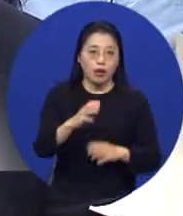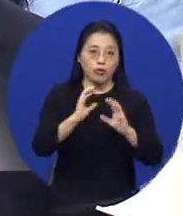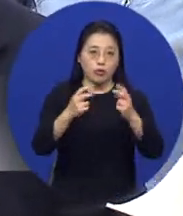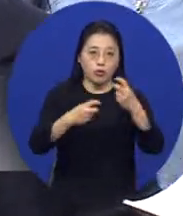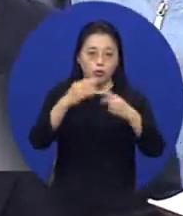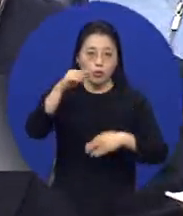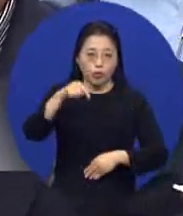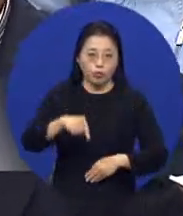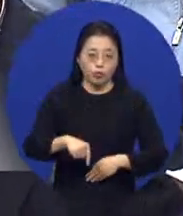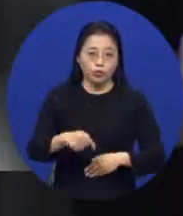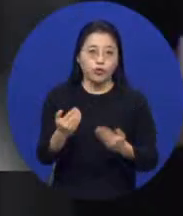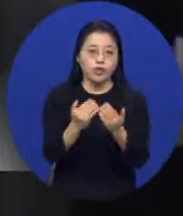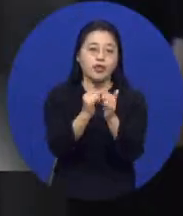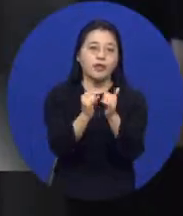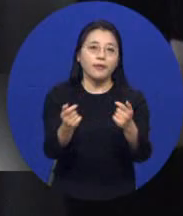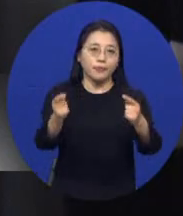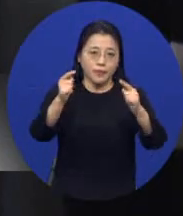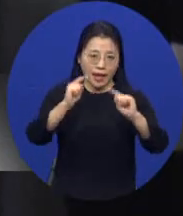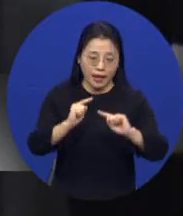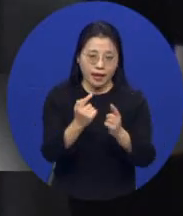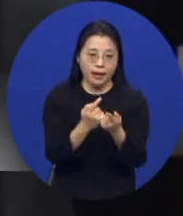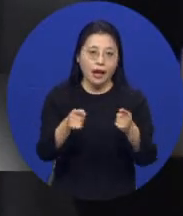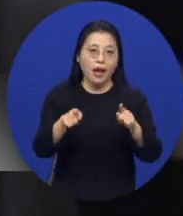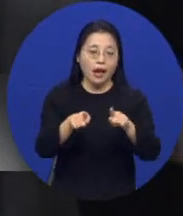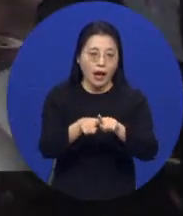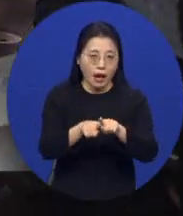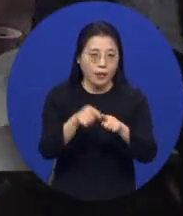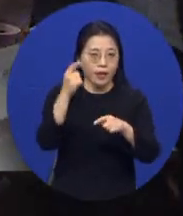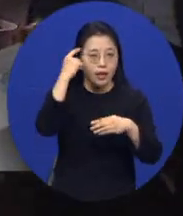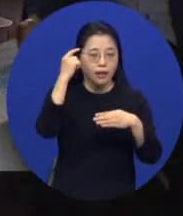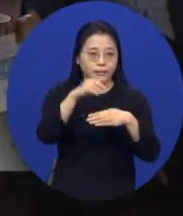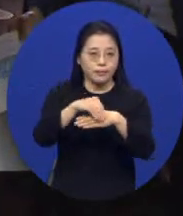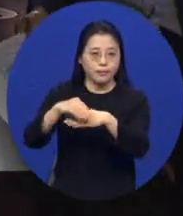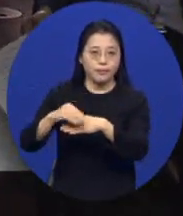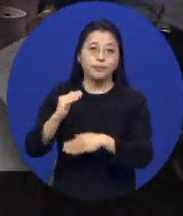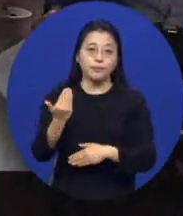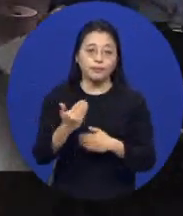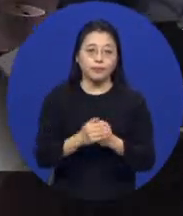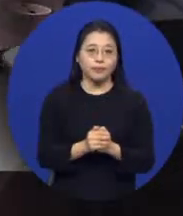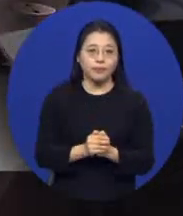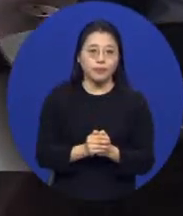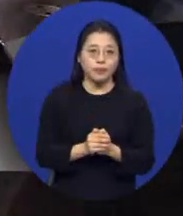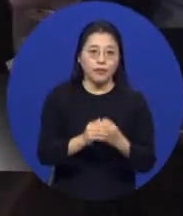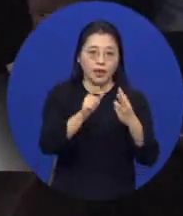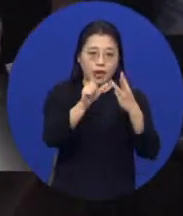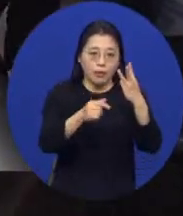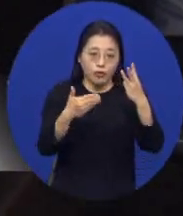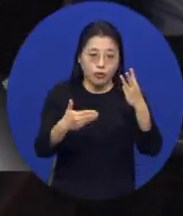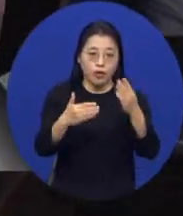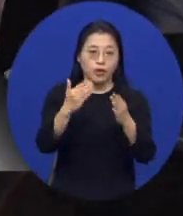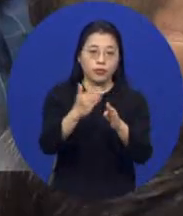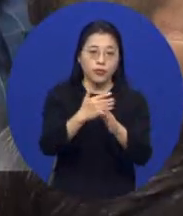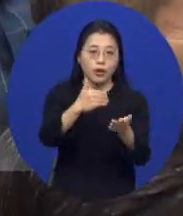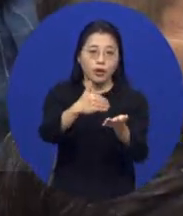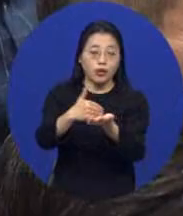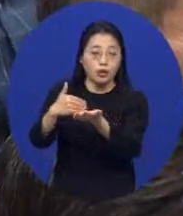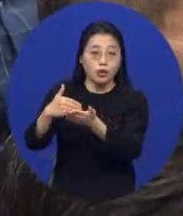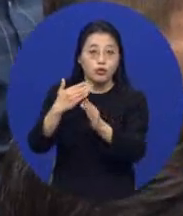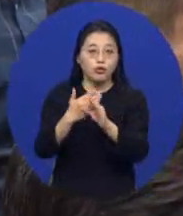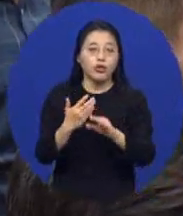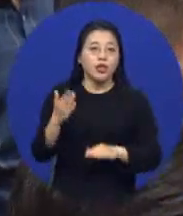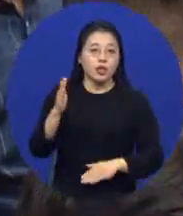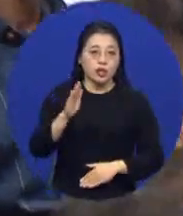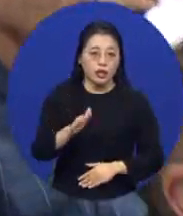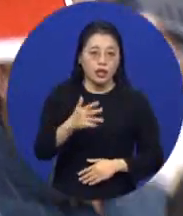국토부 관계자가 참석한 가운데 경청회를 연다고 밝혔습니다 제주도는 지난 9일부터 도움이 의견을 갖고 있는데 지금까지